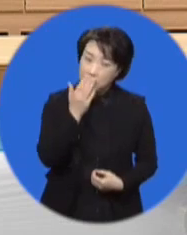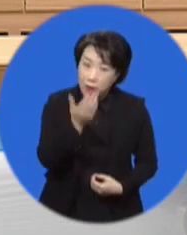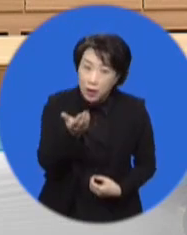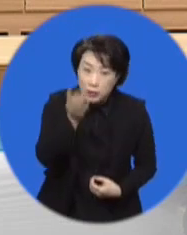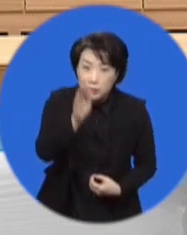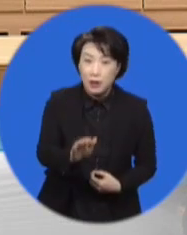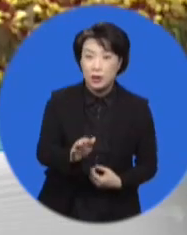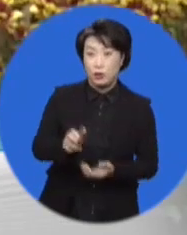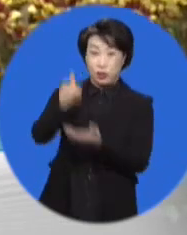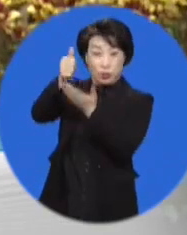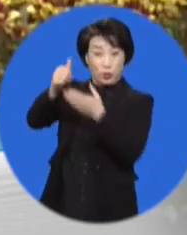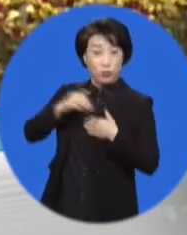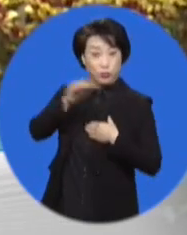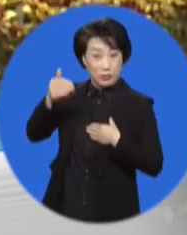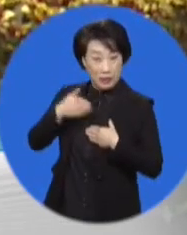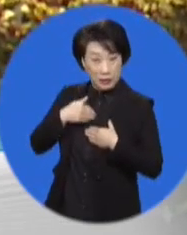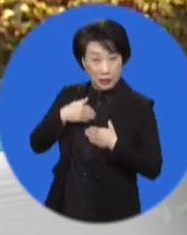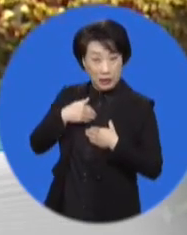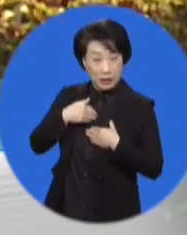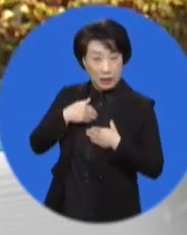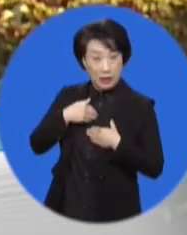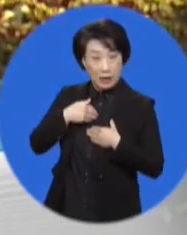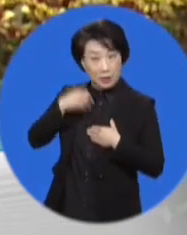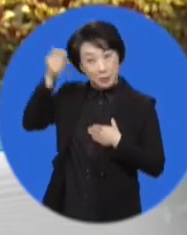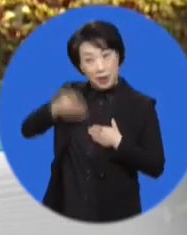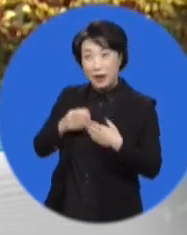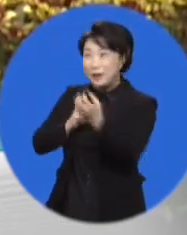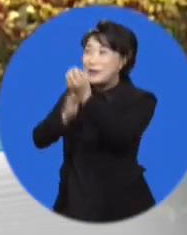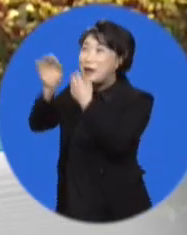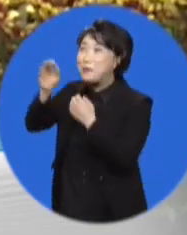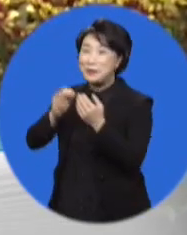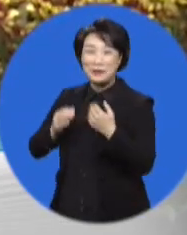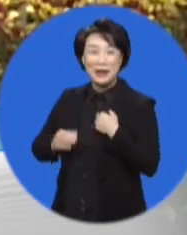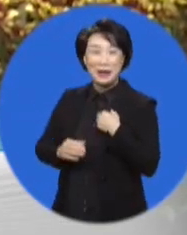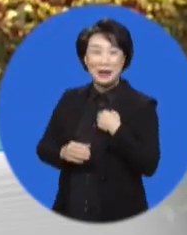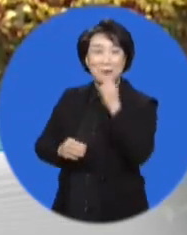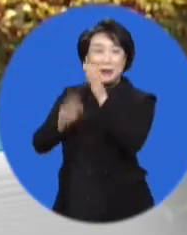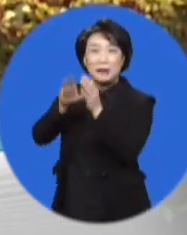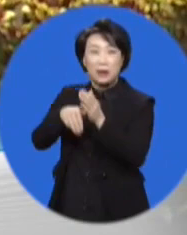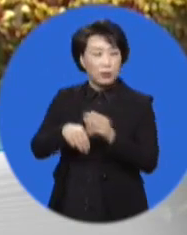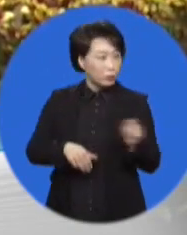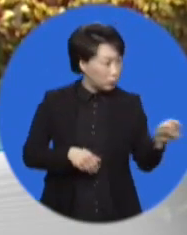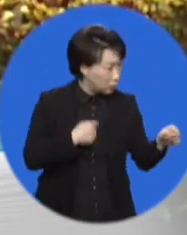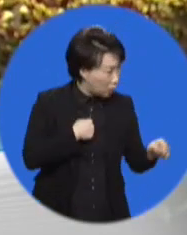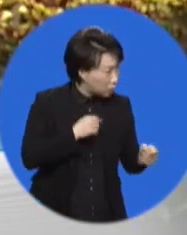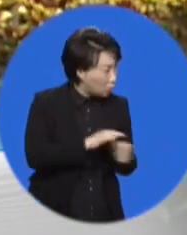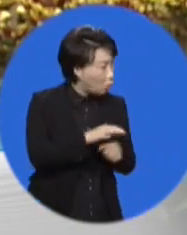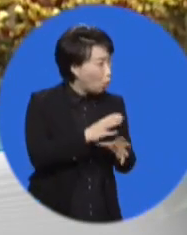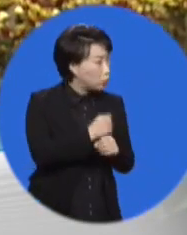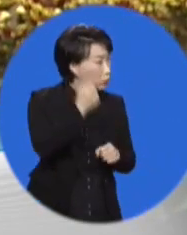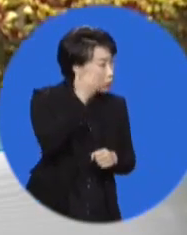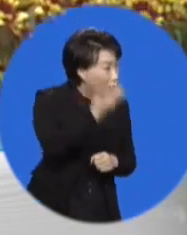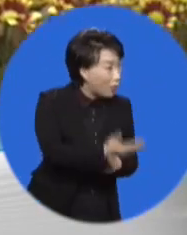주님이 우리에게 답으로 말씀하실 때 네가 언제 날